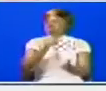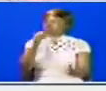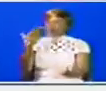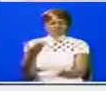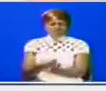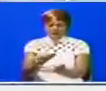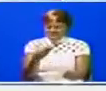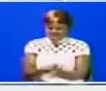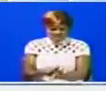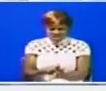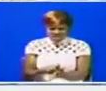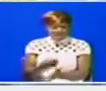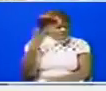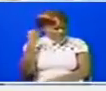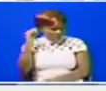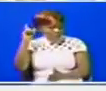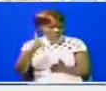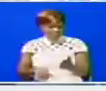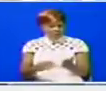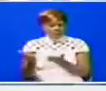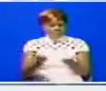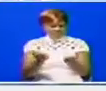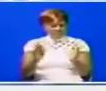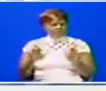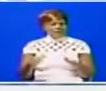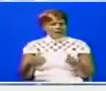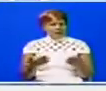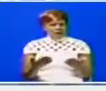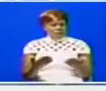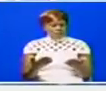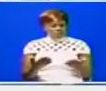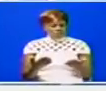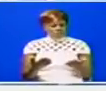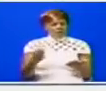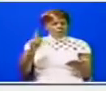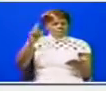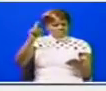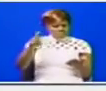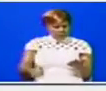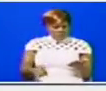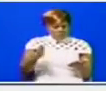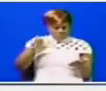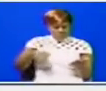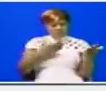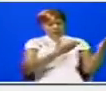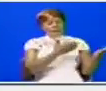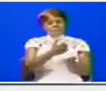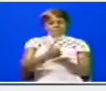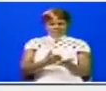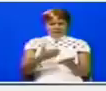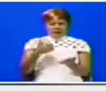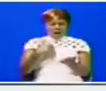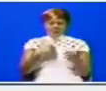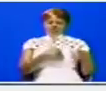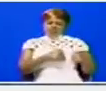nazo wanunuzi. Tunaarifiwa kwamba ili biashara ifanyike pasi na tatizo lolote, ni lazima baadhi ya wanawake hawa wawe kwenye uhusiano